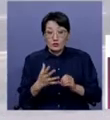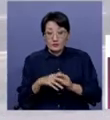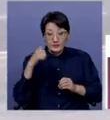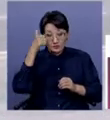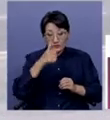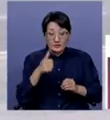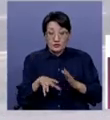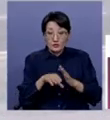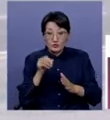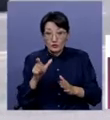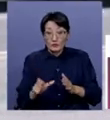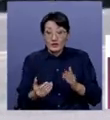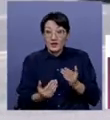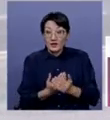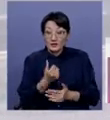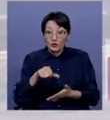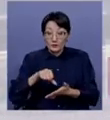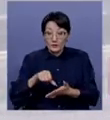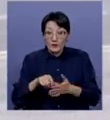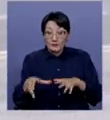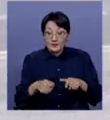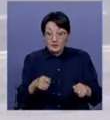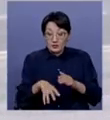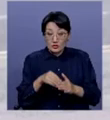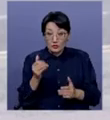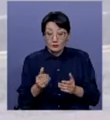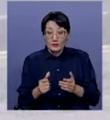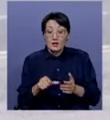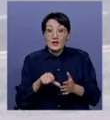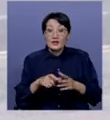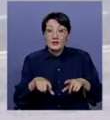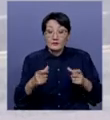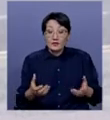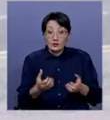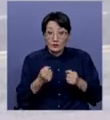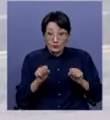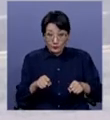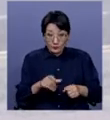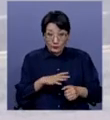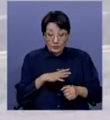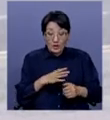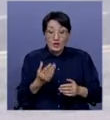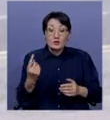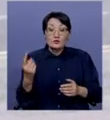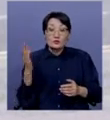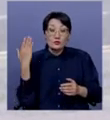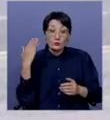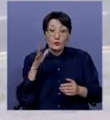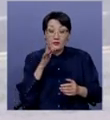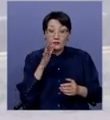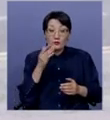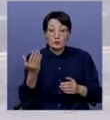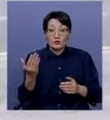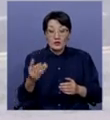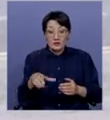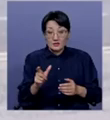2015 жылы сайлауға қайта түскенде, президенттік сайлауға, ол кісінен емтихан алуға мүмкіндігіміз болды. Сол кезде ол